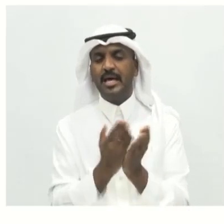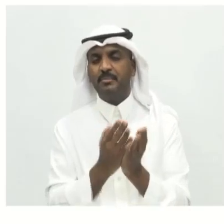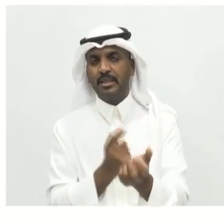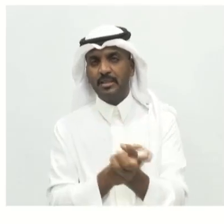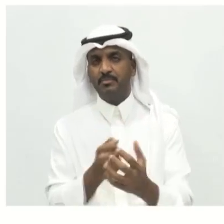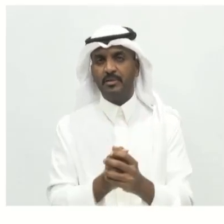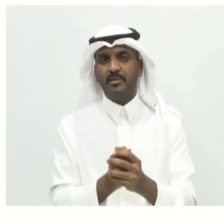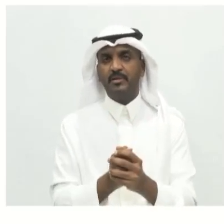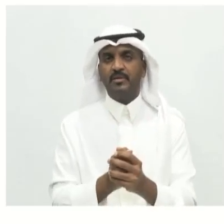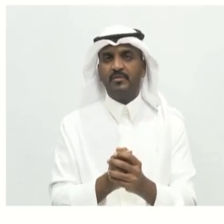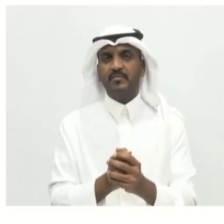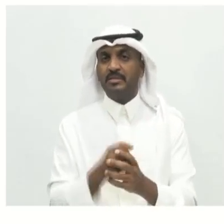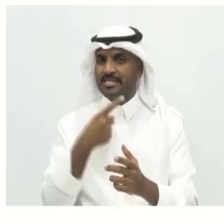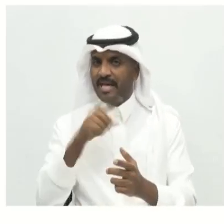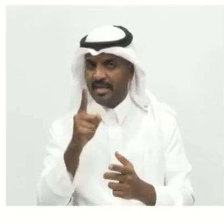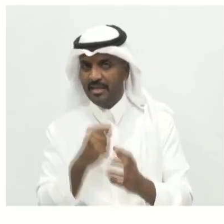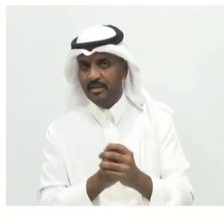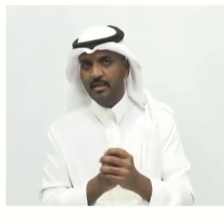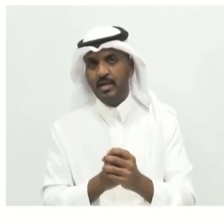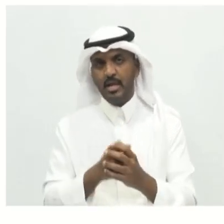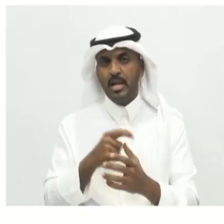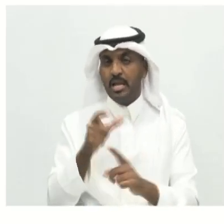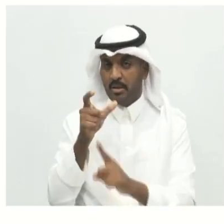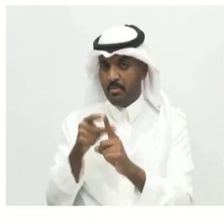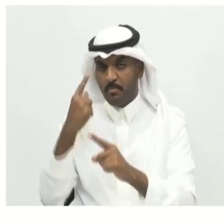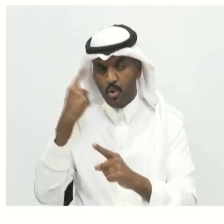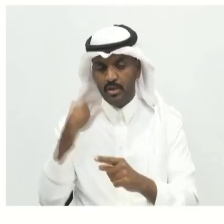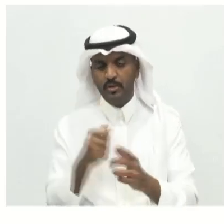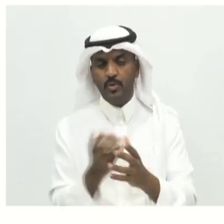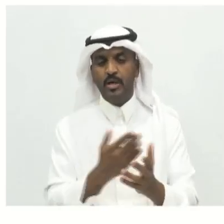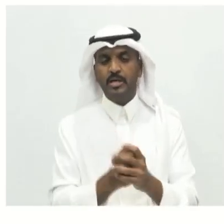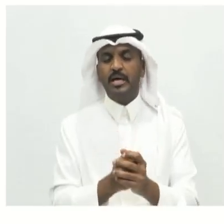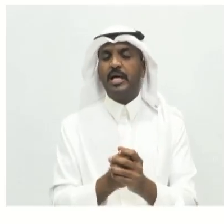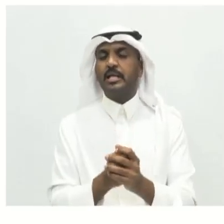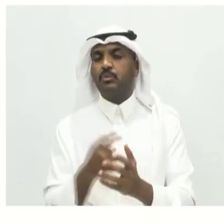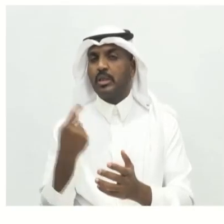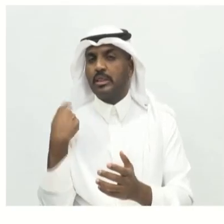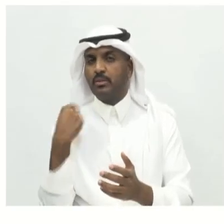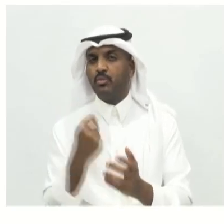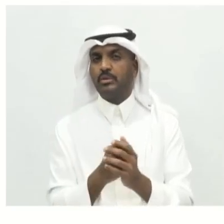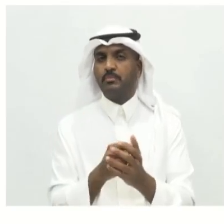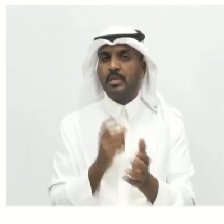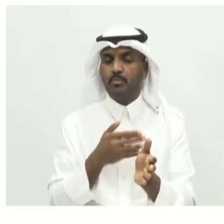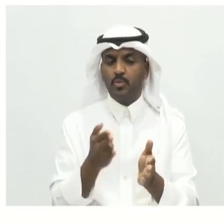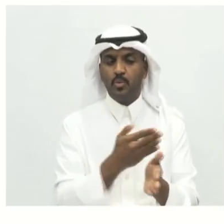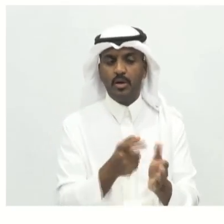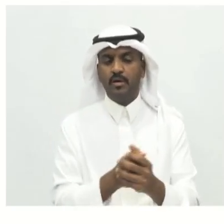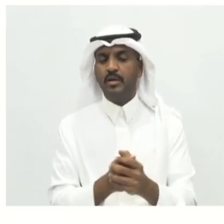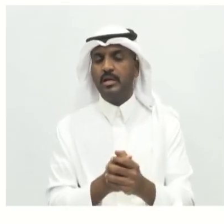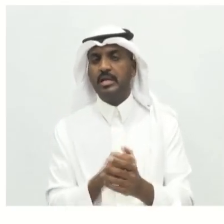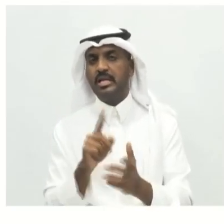صحيح البخاري وكتاب الطب النبوي للامام ابن قيم الجوزيه وكذلك كتاب الطب